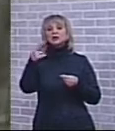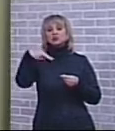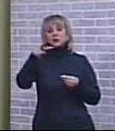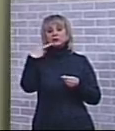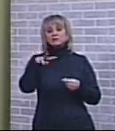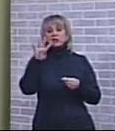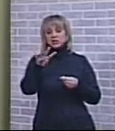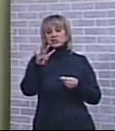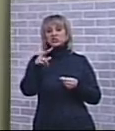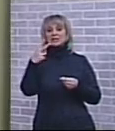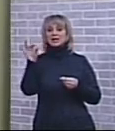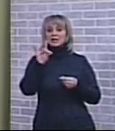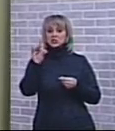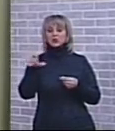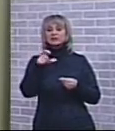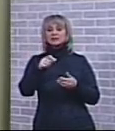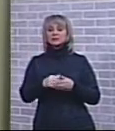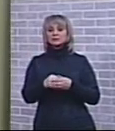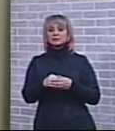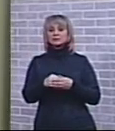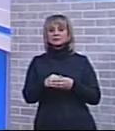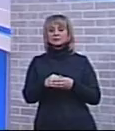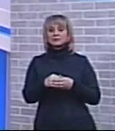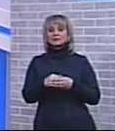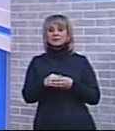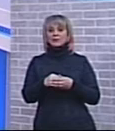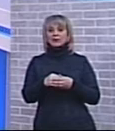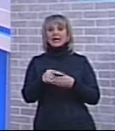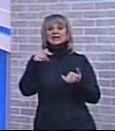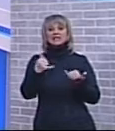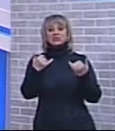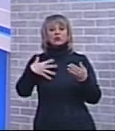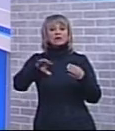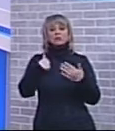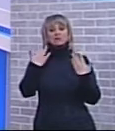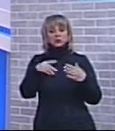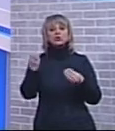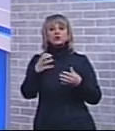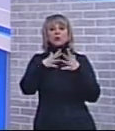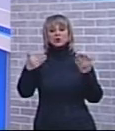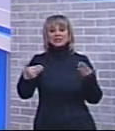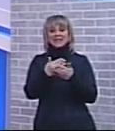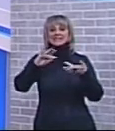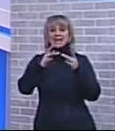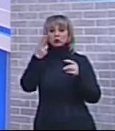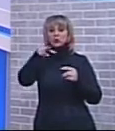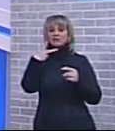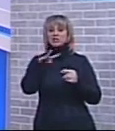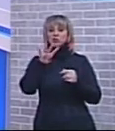Руслан Хамчиев, Дон-24, Ростов-на-Дону. На сегодня у меня все. Еще больше новостей на